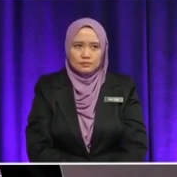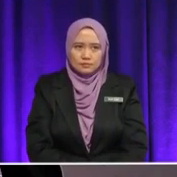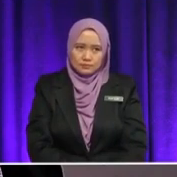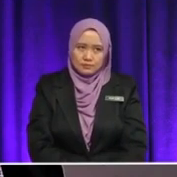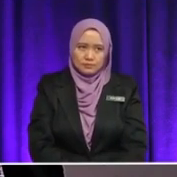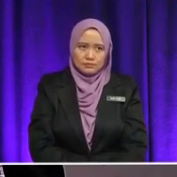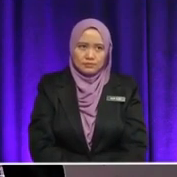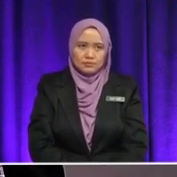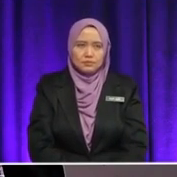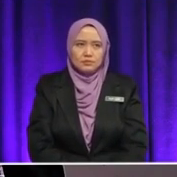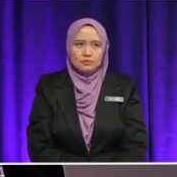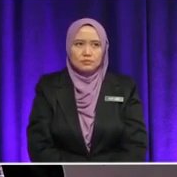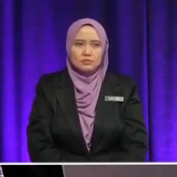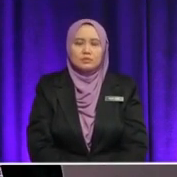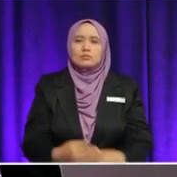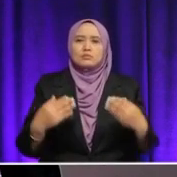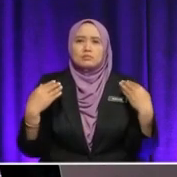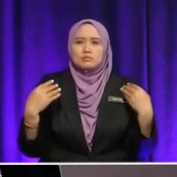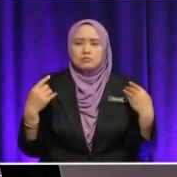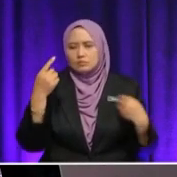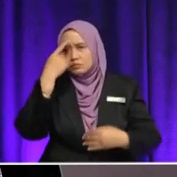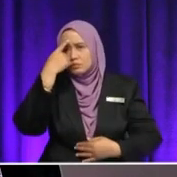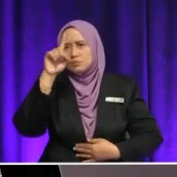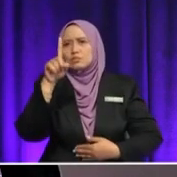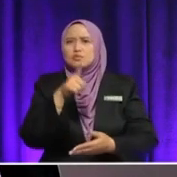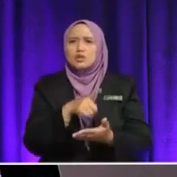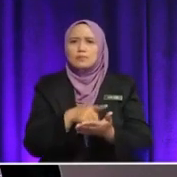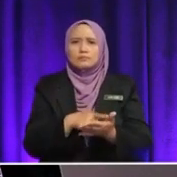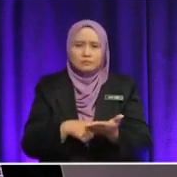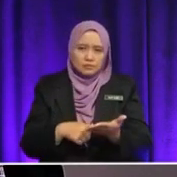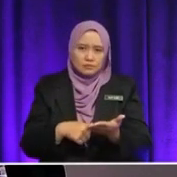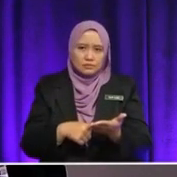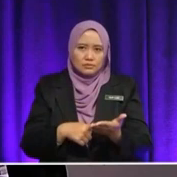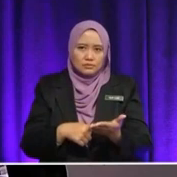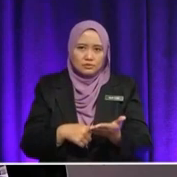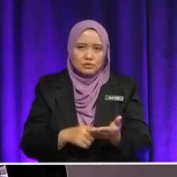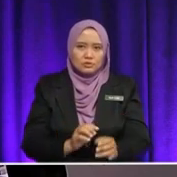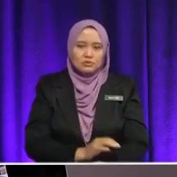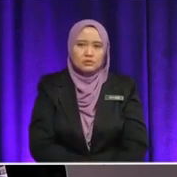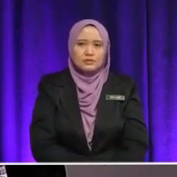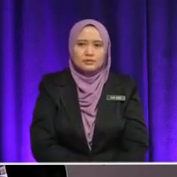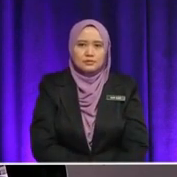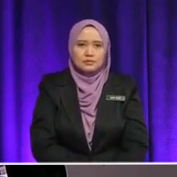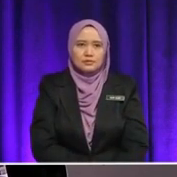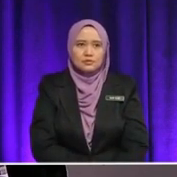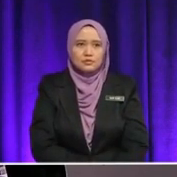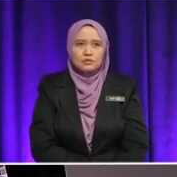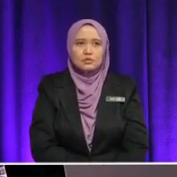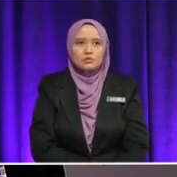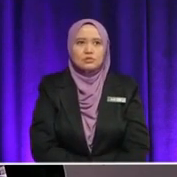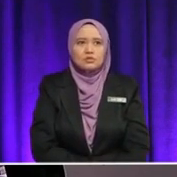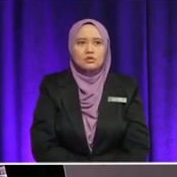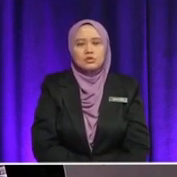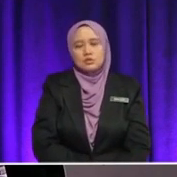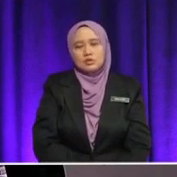kuasa adalah apo tujuan Jateng puasa itu ditubuhkan Oh oke yang ketiga adalah tujuan setuju